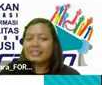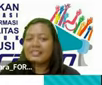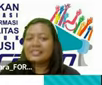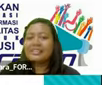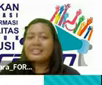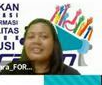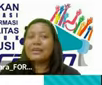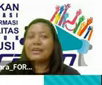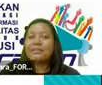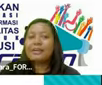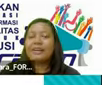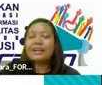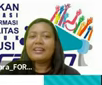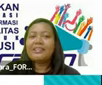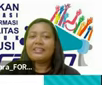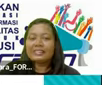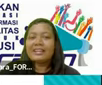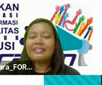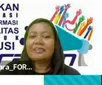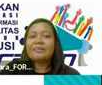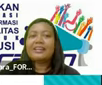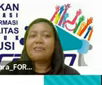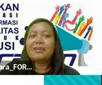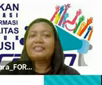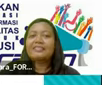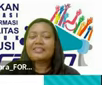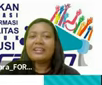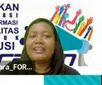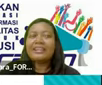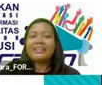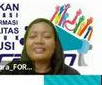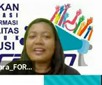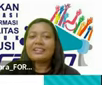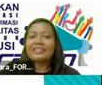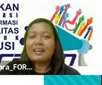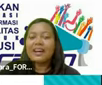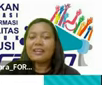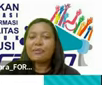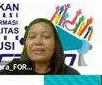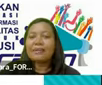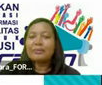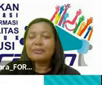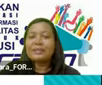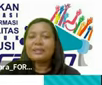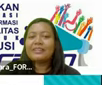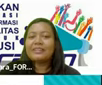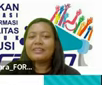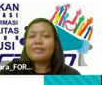tidak akses. Tapi akhirnya mereka selesai. Tapi dengan mereka selesai, ya sekarang kita akan berupaya